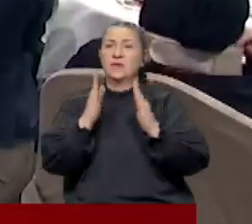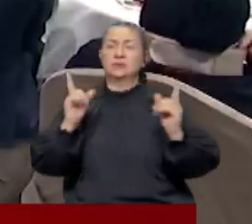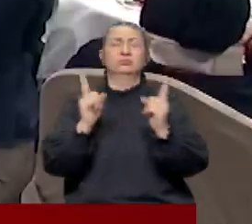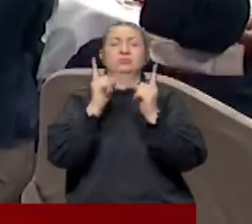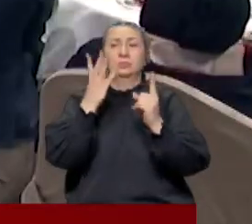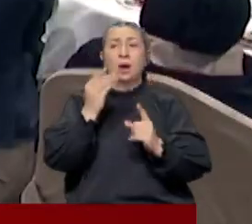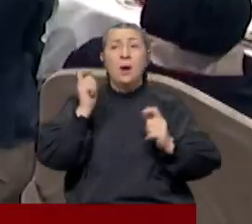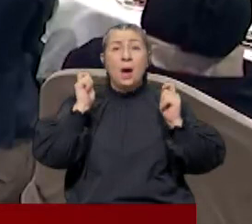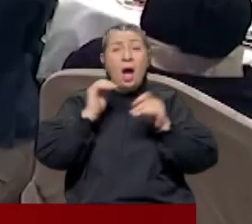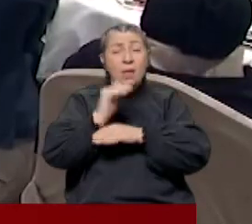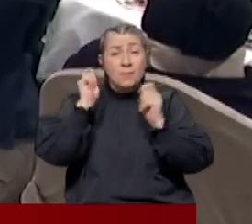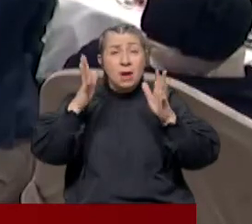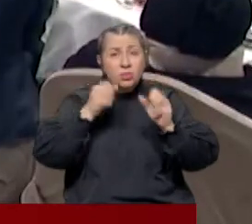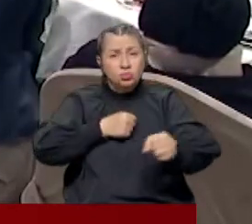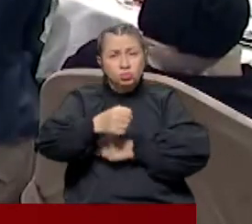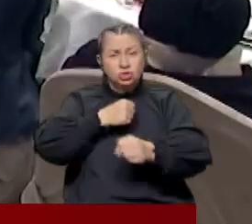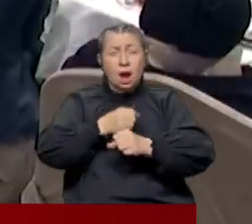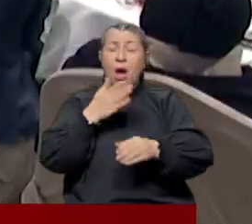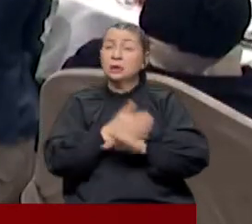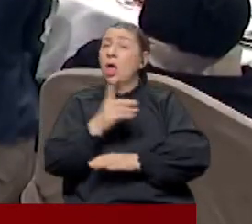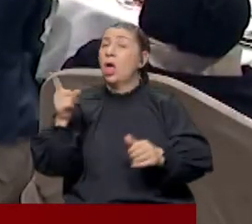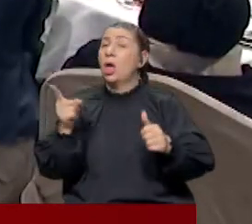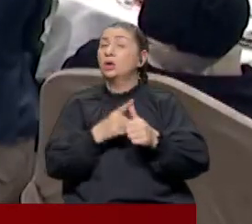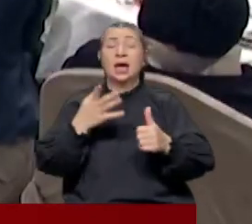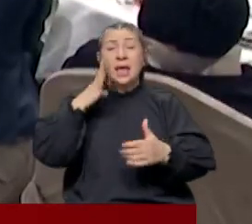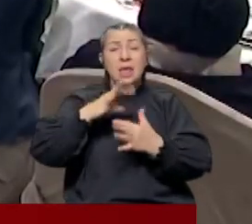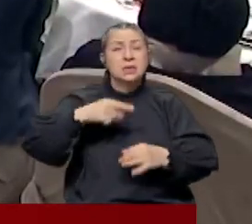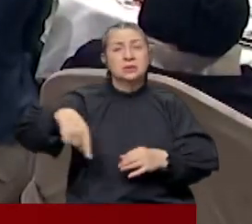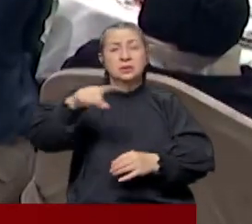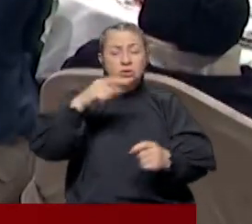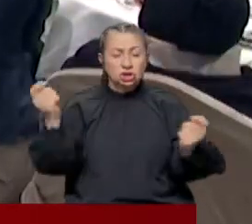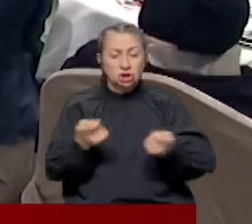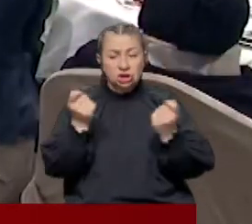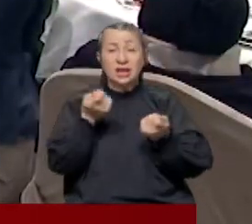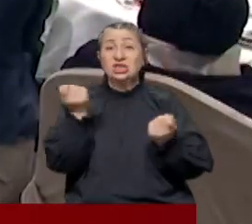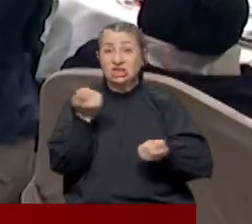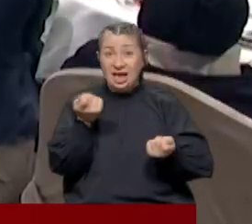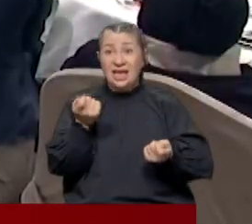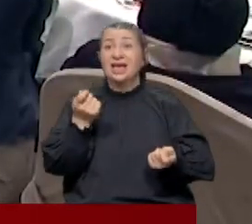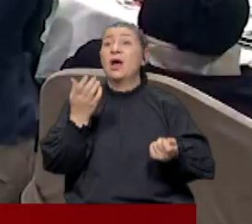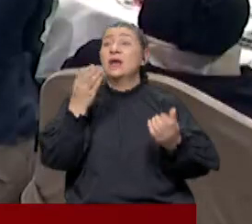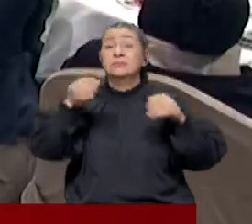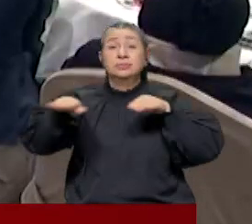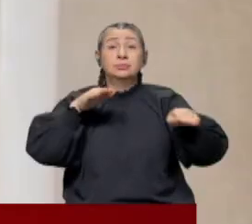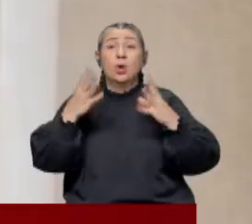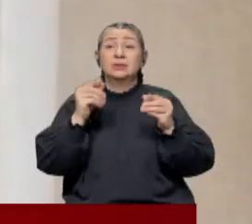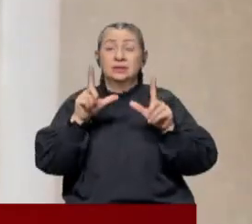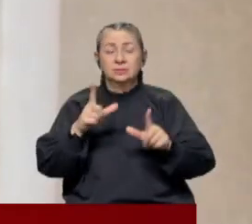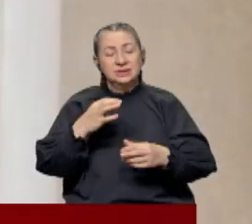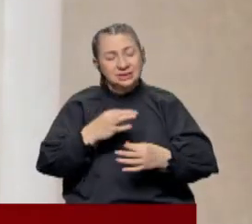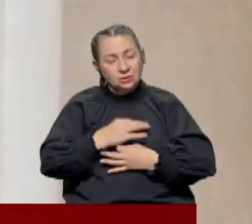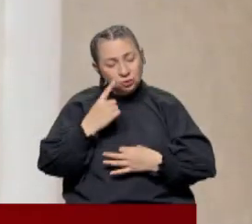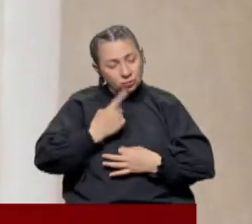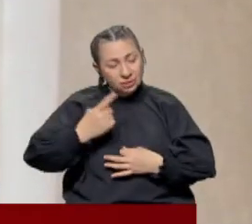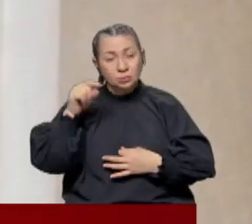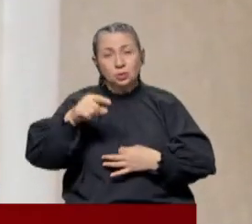getirdi. Pahalılığıyla mücadele ederken asıl önceliği her insanımızın çalışacak işe sahip olmasına veriyoruz. Sayın Cumhurbaşkanı,